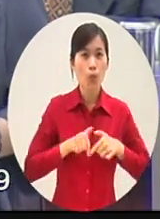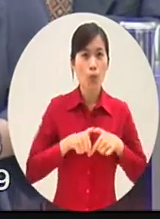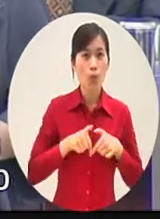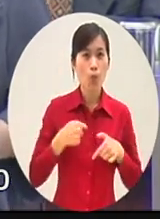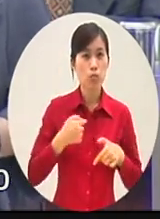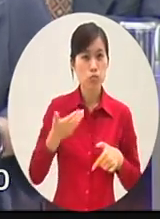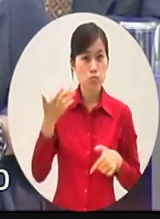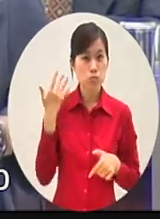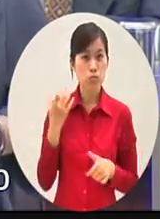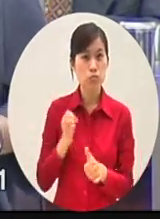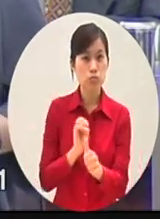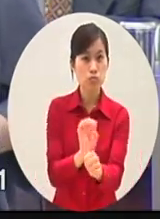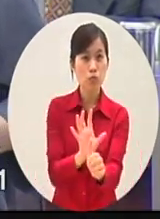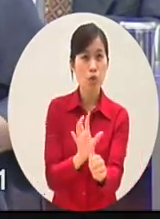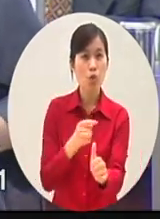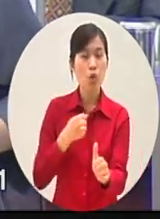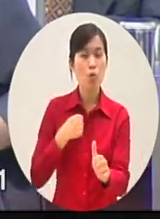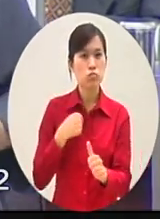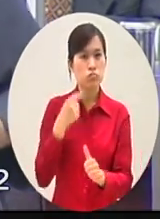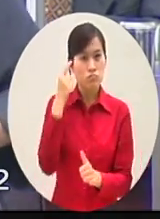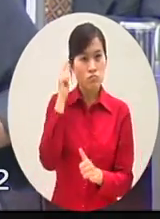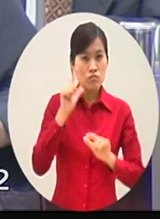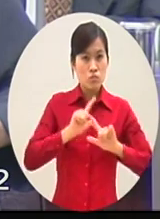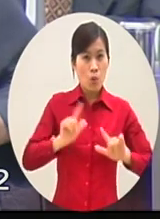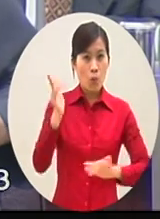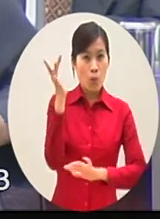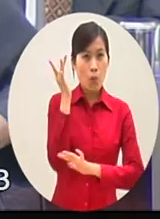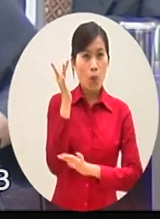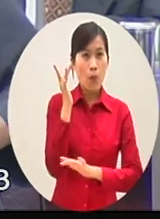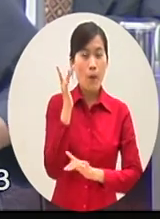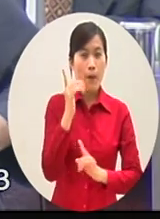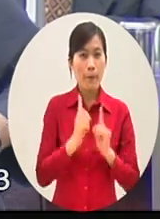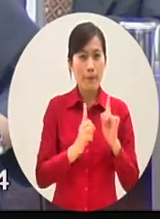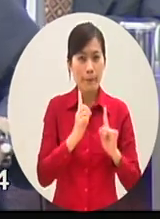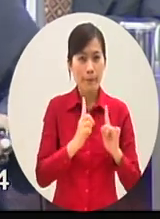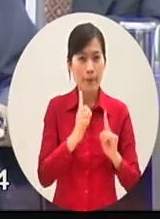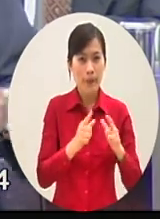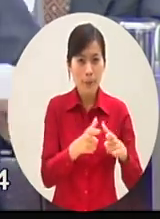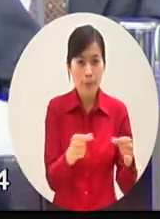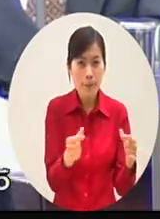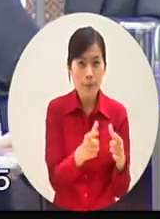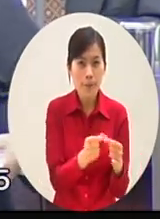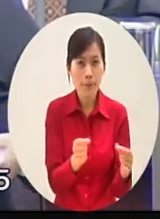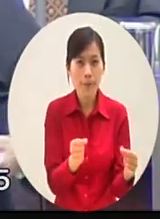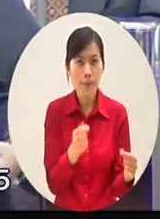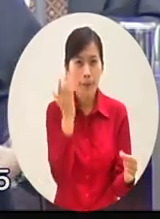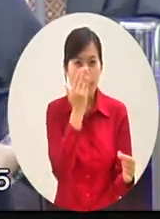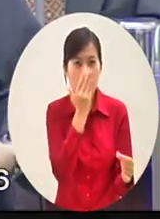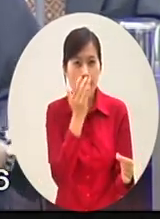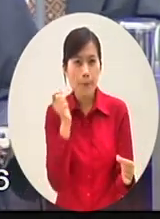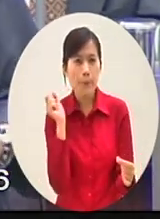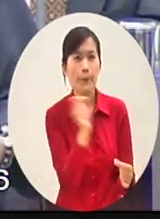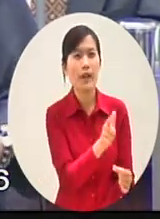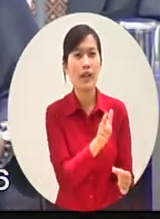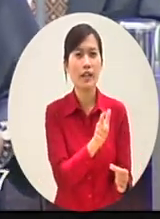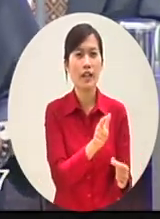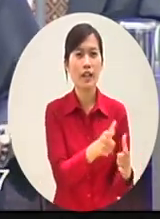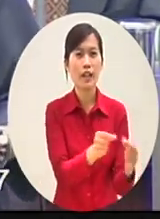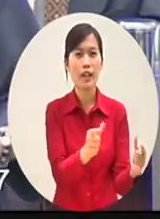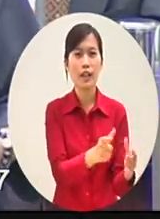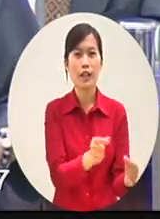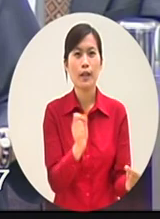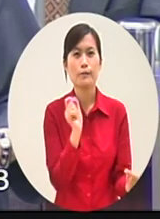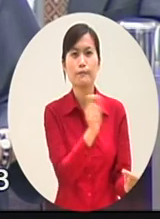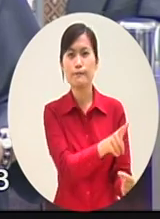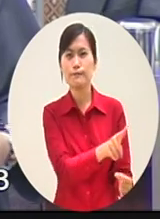过，我感觉大邱地区比日本的北海道搁较水啊，但是这个中间是需要咱即